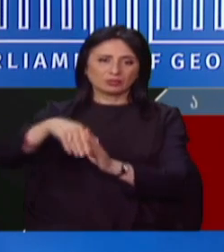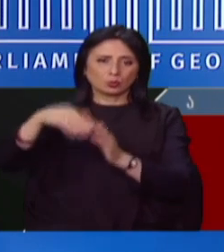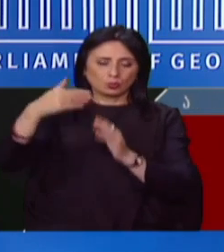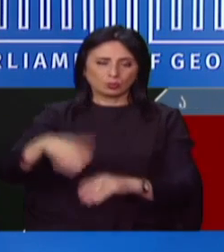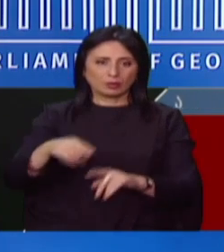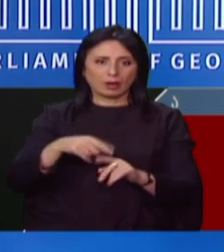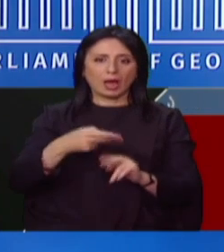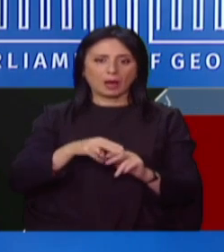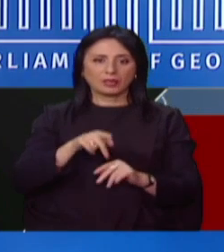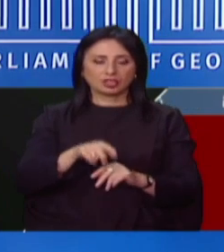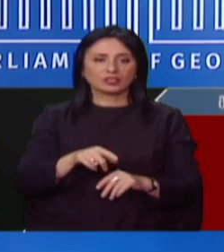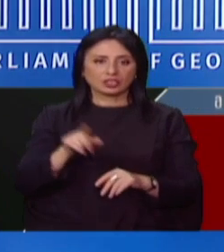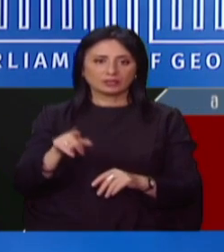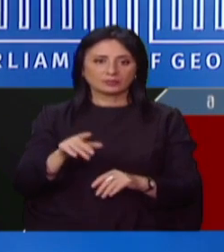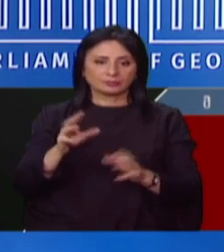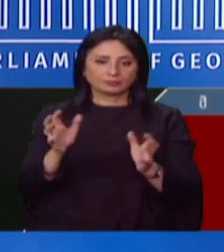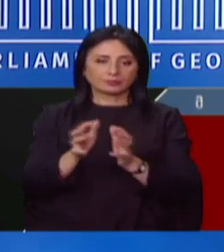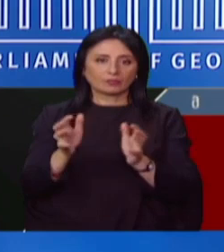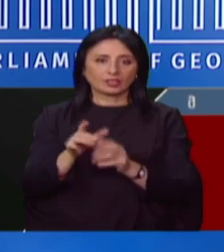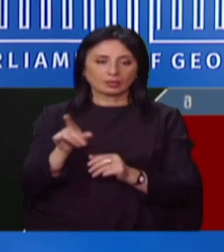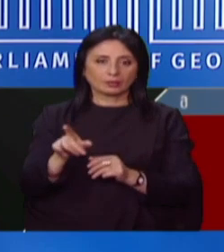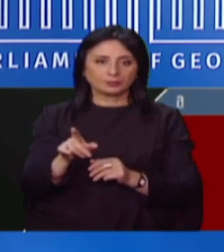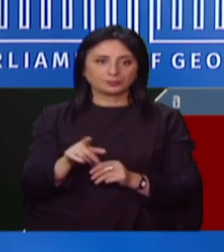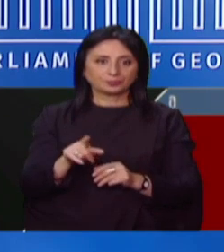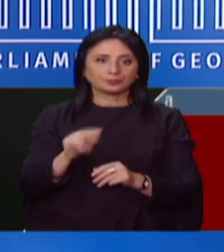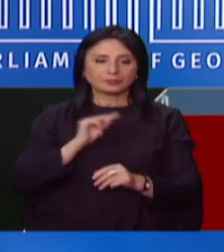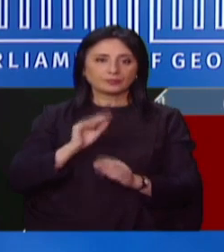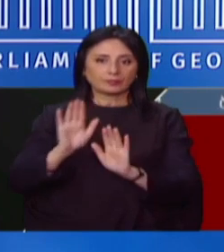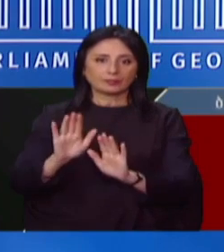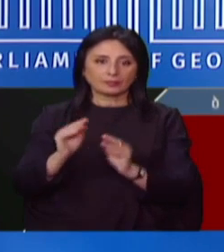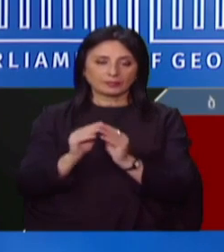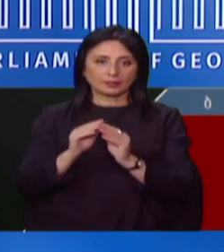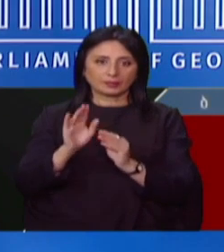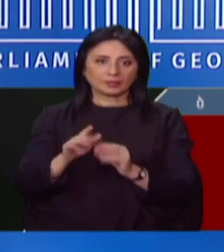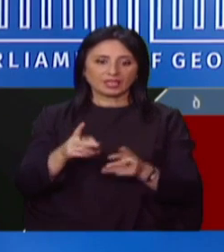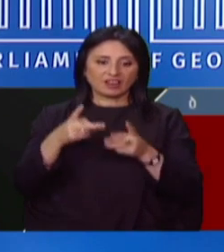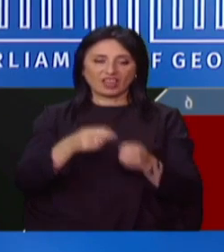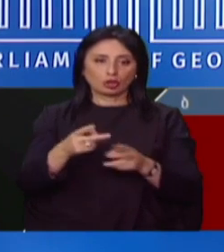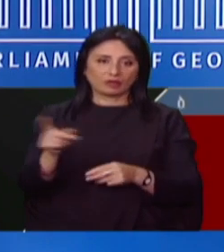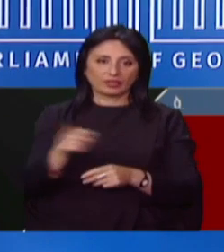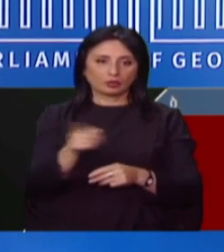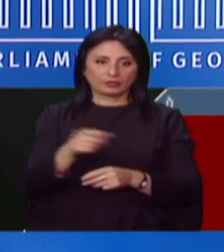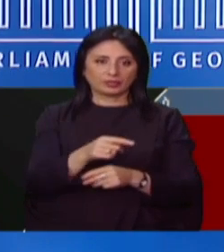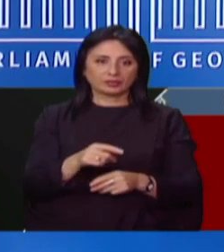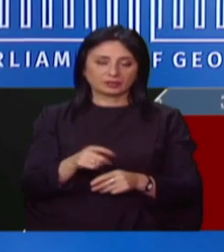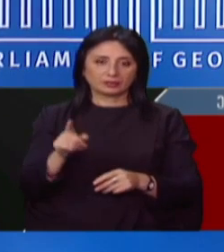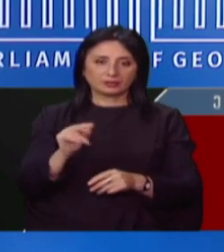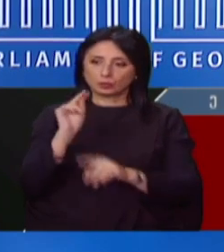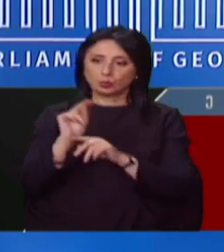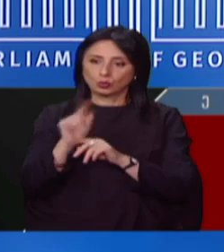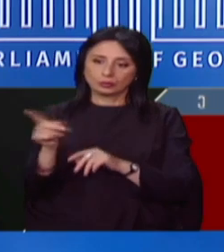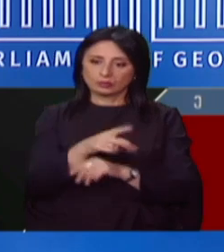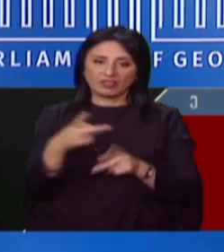ნაწილი, ამიტომაც შეინარჩუნეს ის ამ თანამდებობაზე, რომ ვეტოები მათი კარნახით